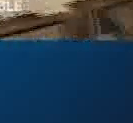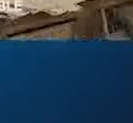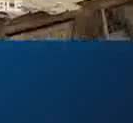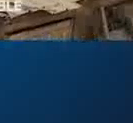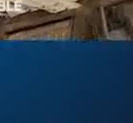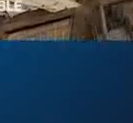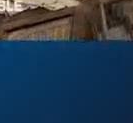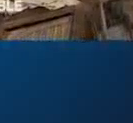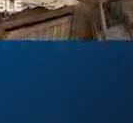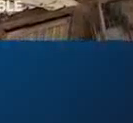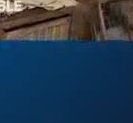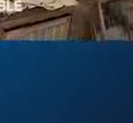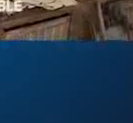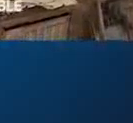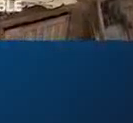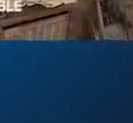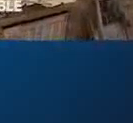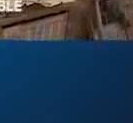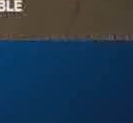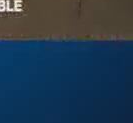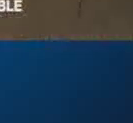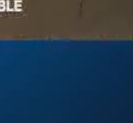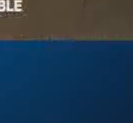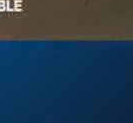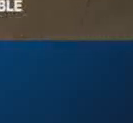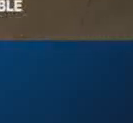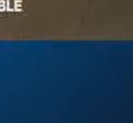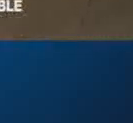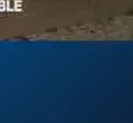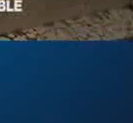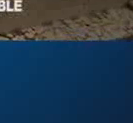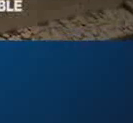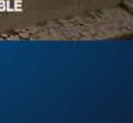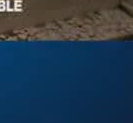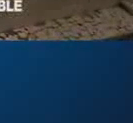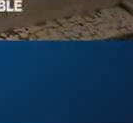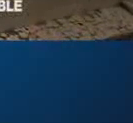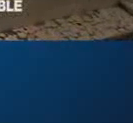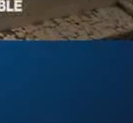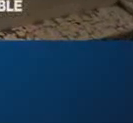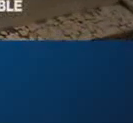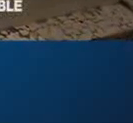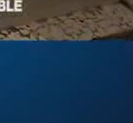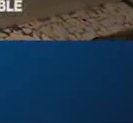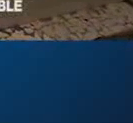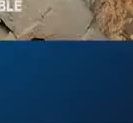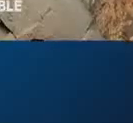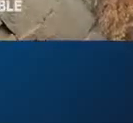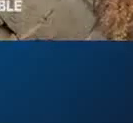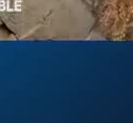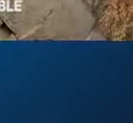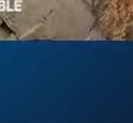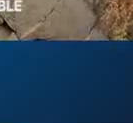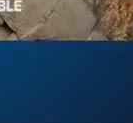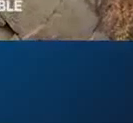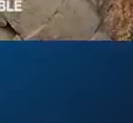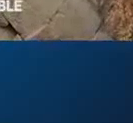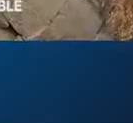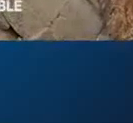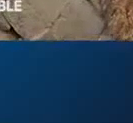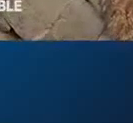sociale. Quatrième effondrement d'un immeuble dans le district d'Abidjan seulement en quelques mois. La situation est inquiétante.